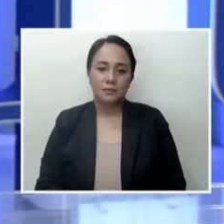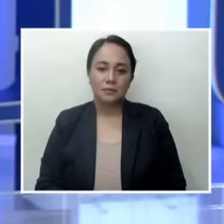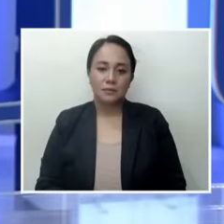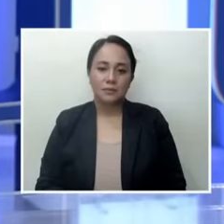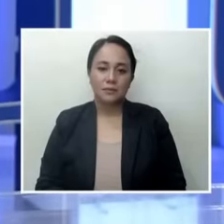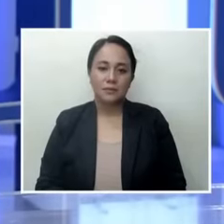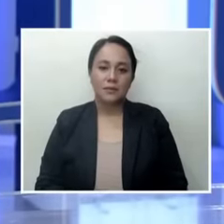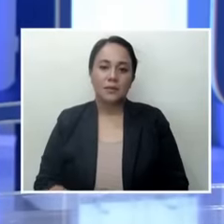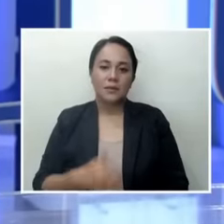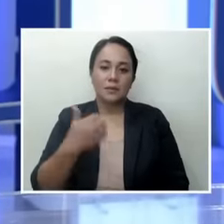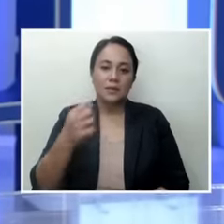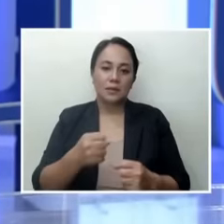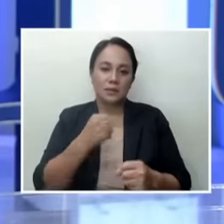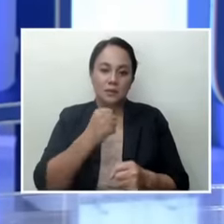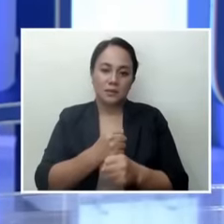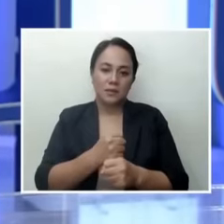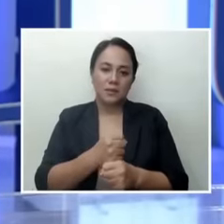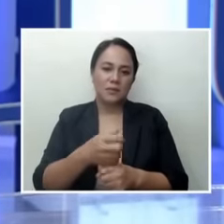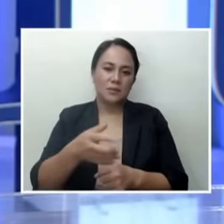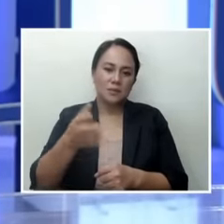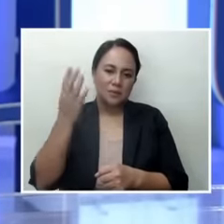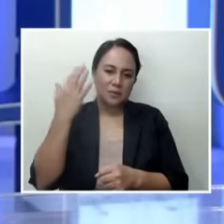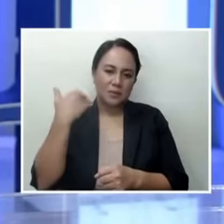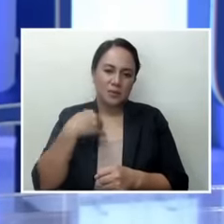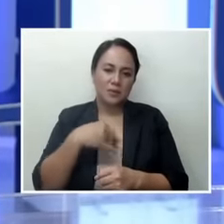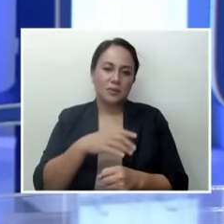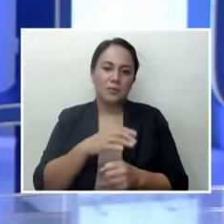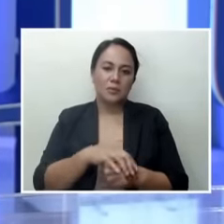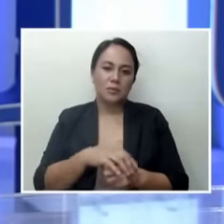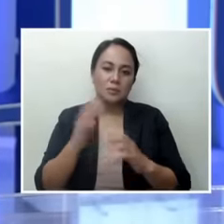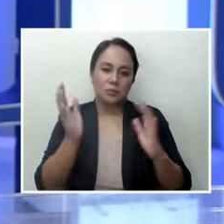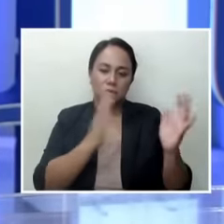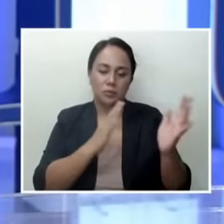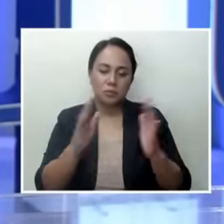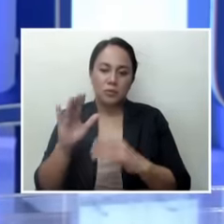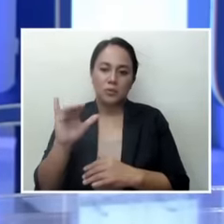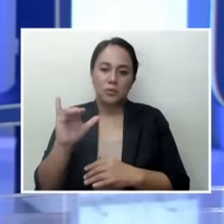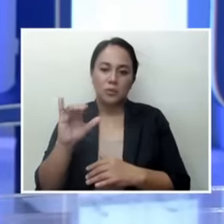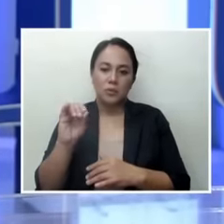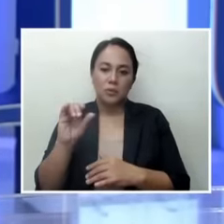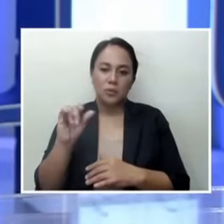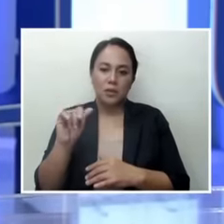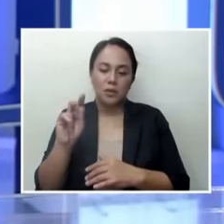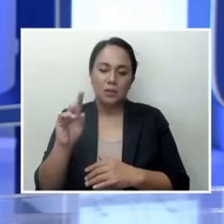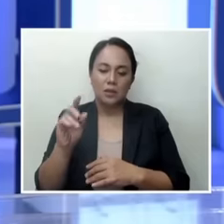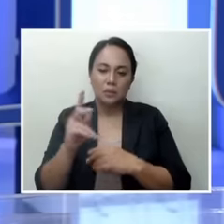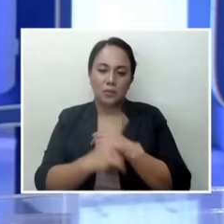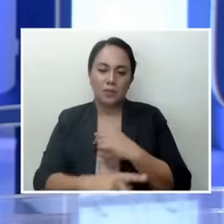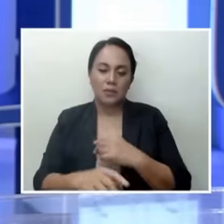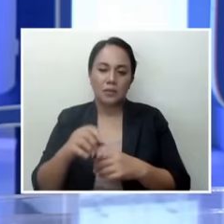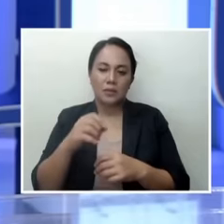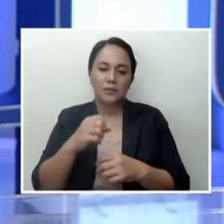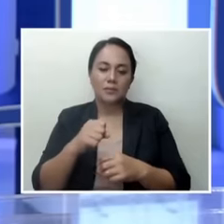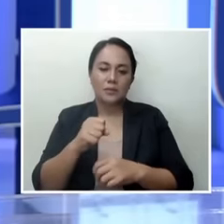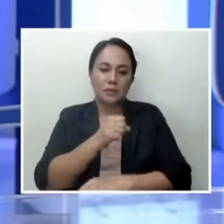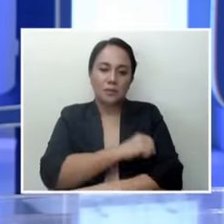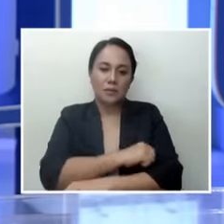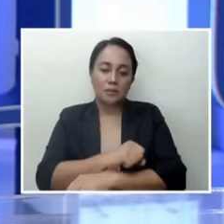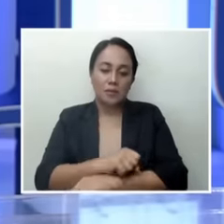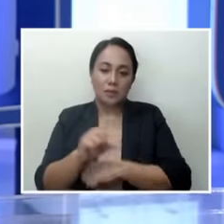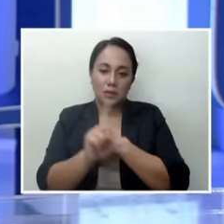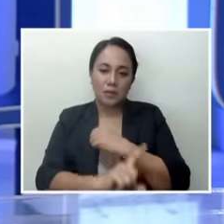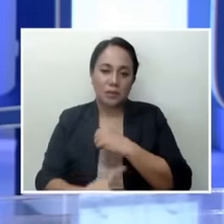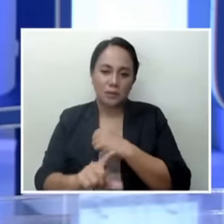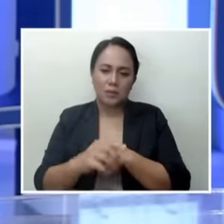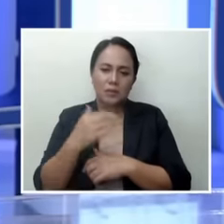Sampung taon na ang nakalipas mula nang bayuhin ng Super Typhoon Yolanda ang mga probinsya ng Samar at Leyte. Tinatayang